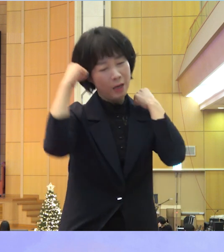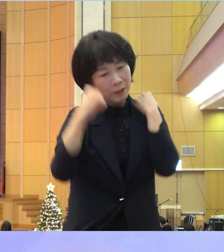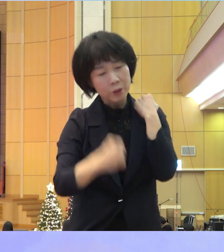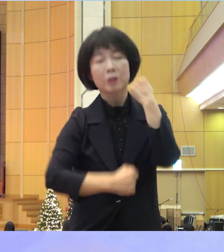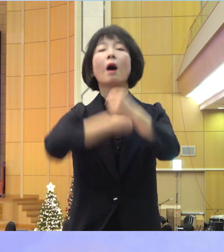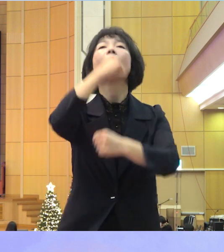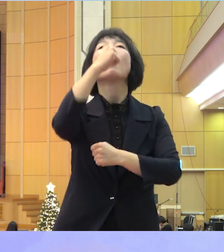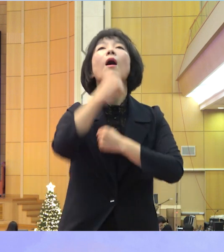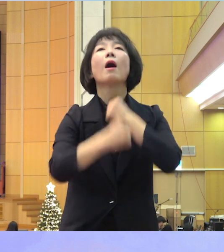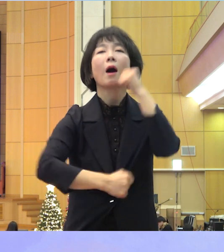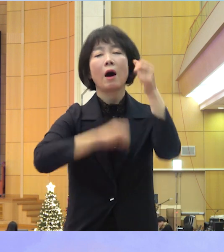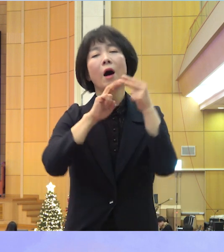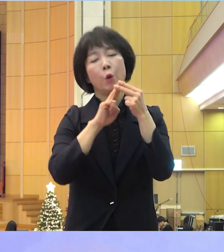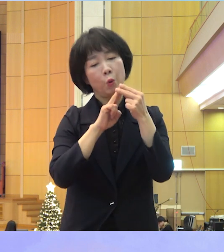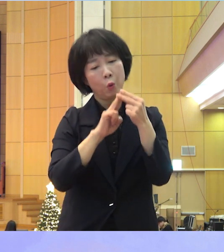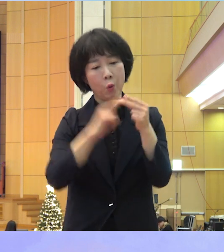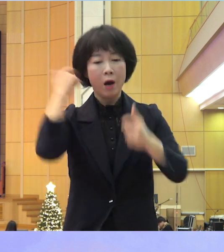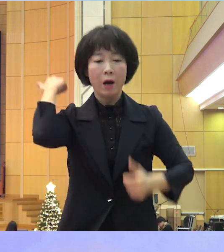나옵니다.